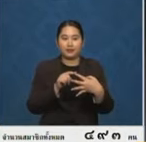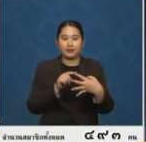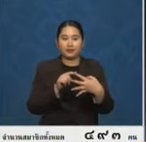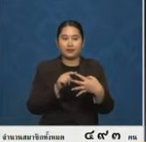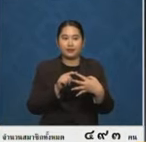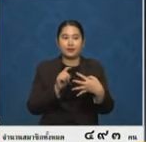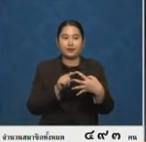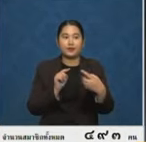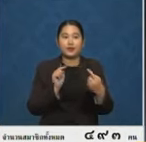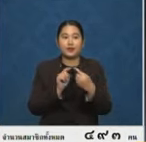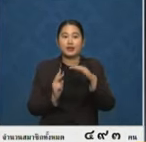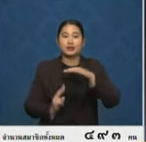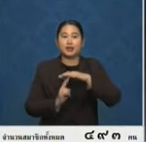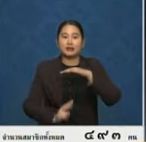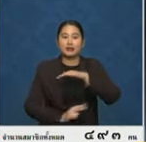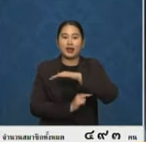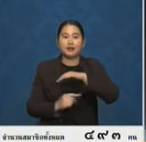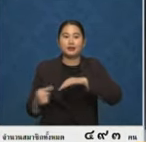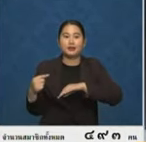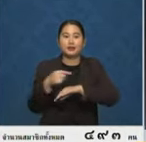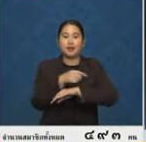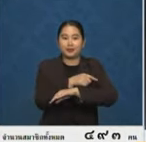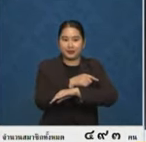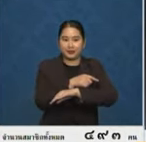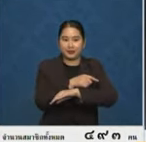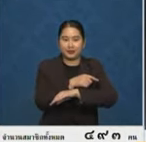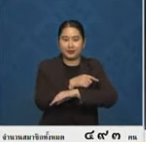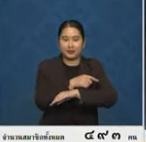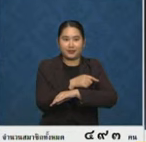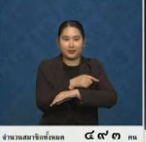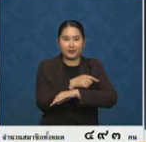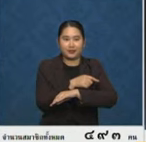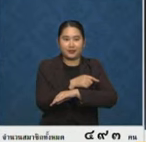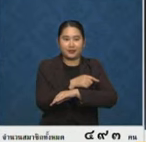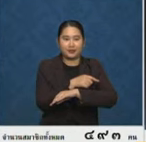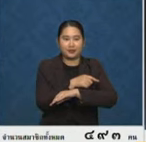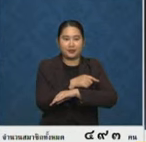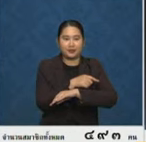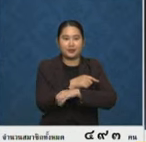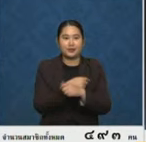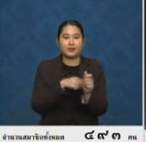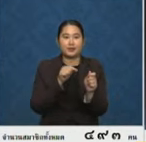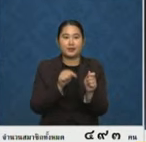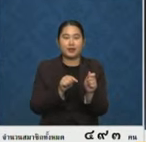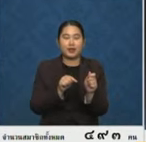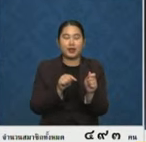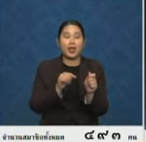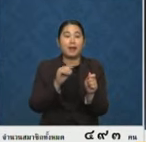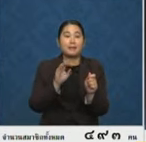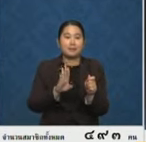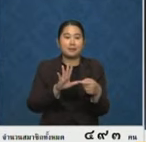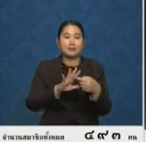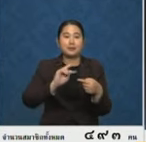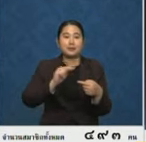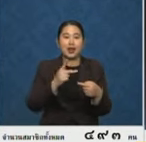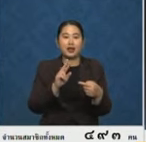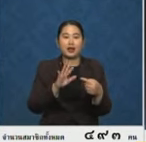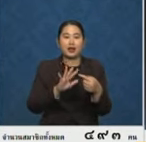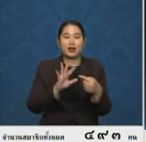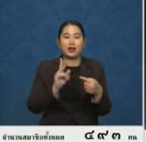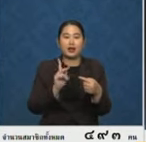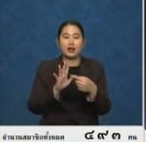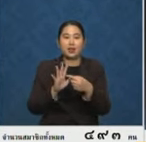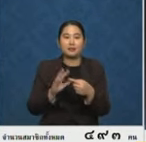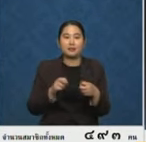สพานข้ามคลองกรุงกักนะคะหมู่ที่ 5บ้านโคกสว่างตำบลบึงกอกอำเภอบกรได้รับความเสียหายจาก